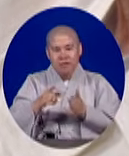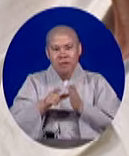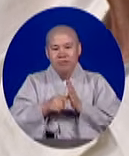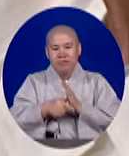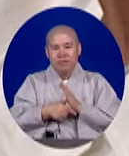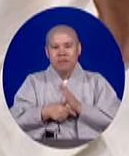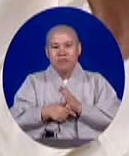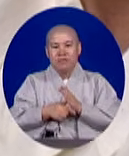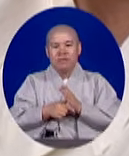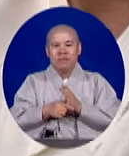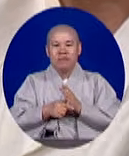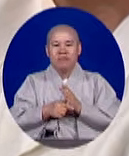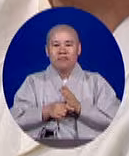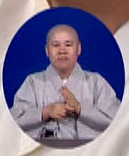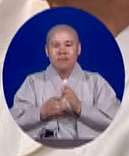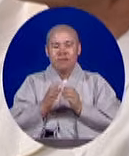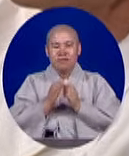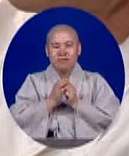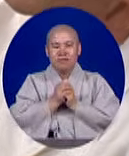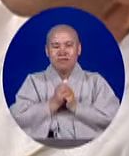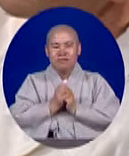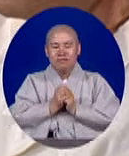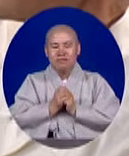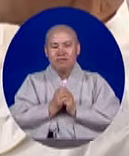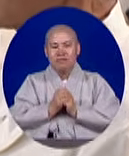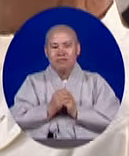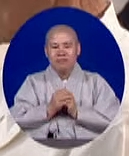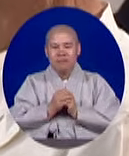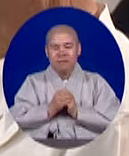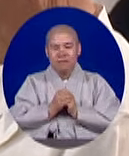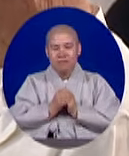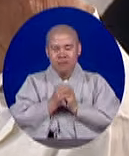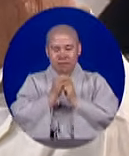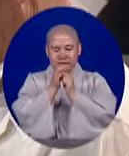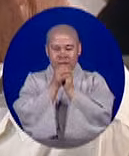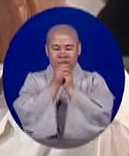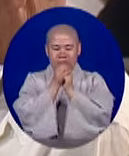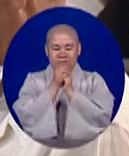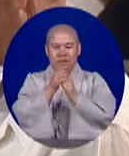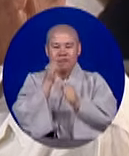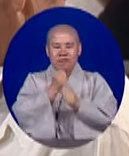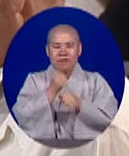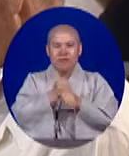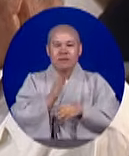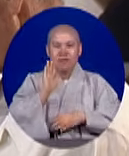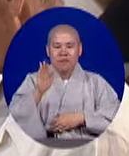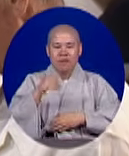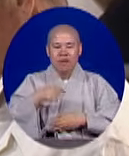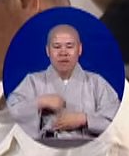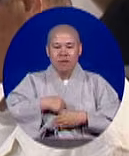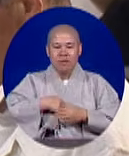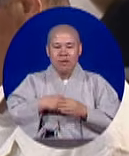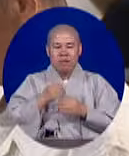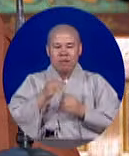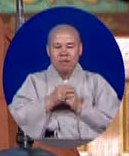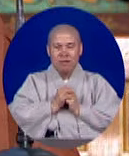딱 하니 두 손으로 한 주먹을 딱 만들어서 가슴에 떡